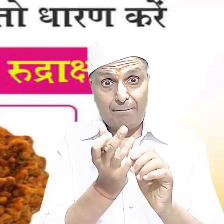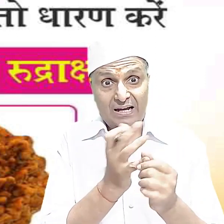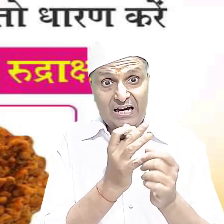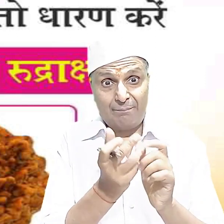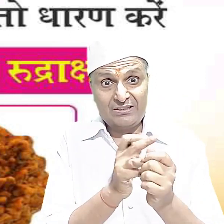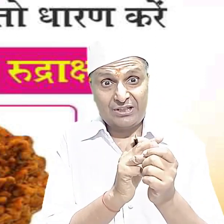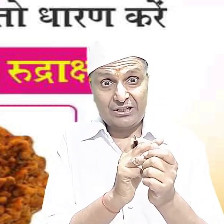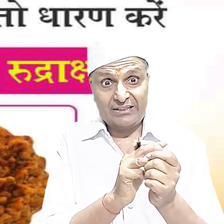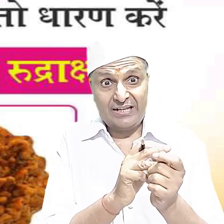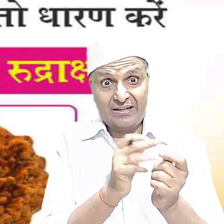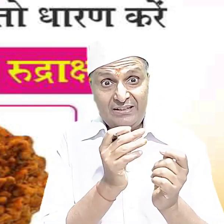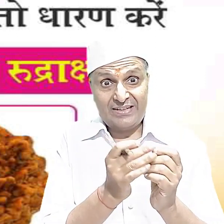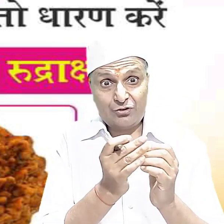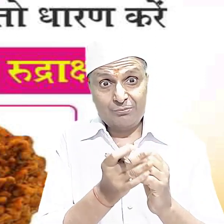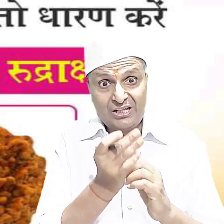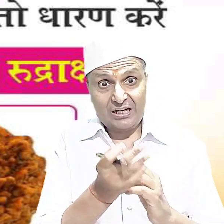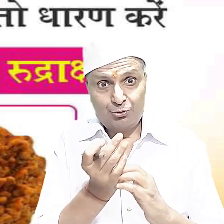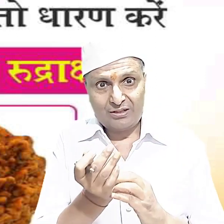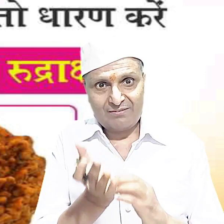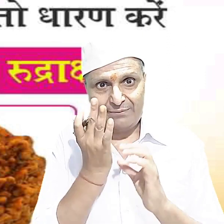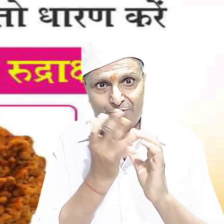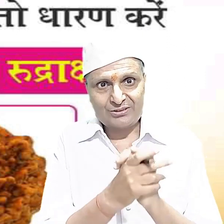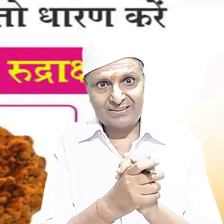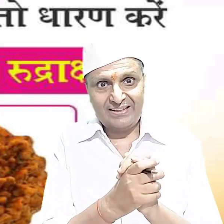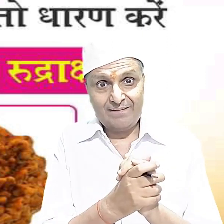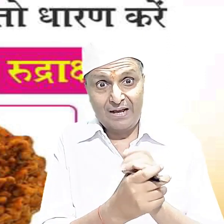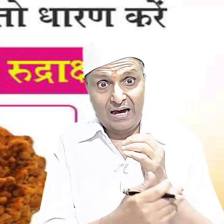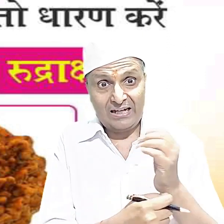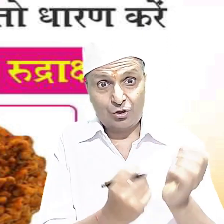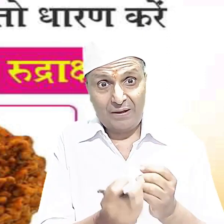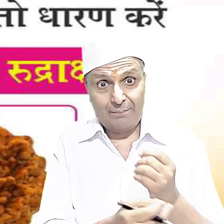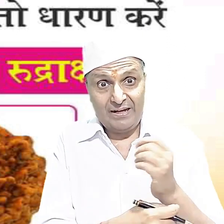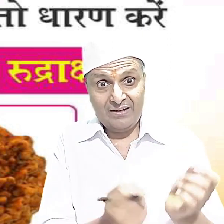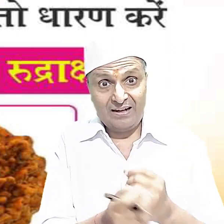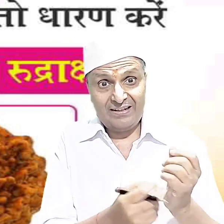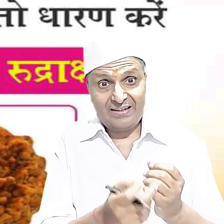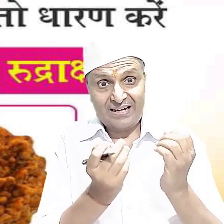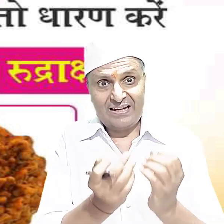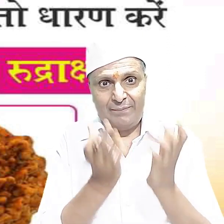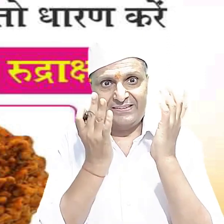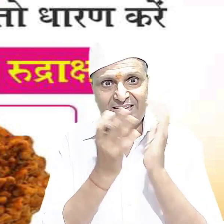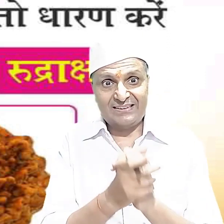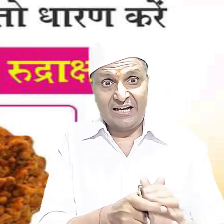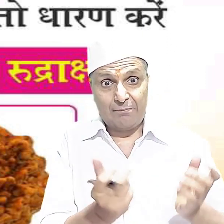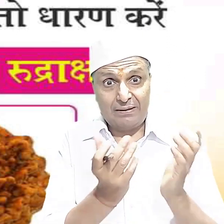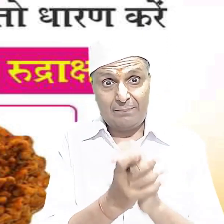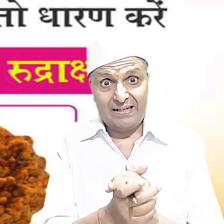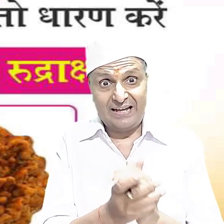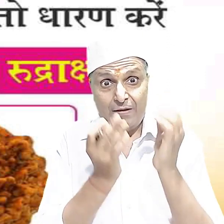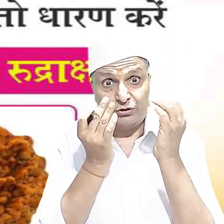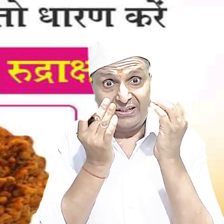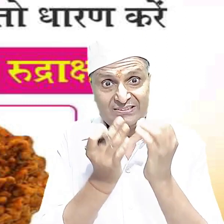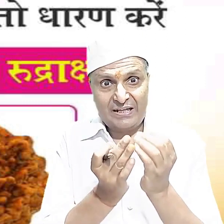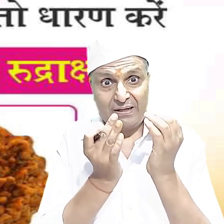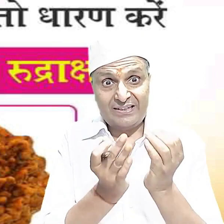माता माला मंत्र कहते हैं, कई तरह के तो हम झाड़ फूक करवाने पहुंच जाते हैं, हाथ और पैर में काले रंग का धागा लपेटने चले जाते हैं, कमर पर लपेट